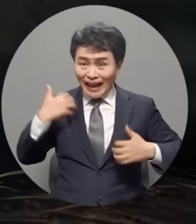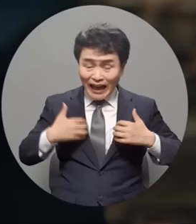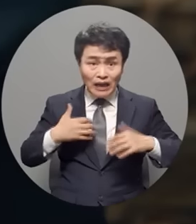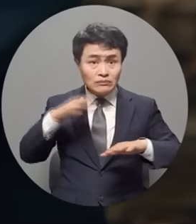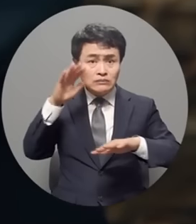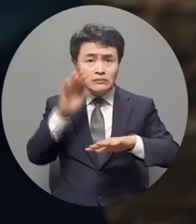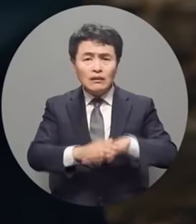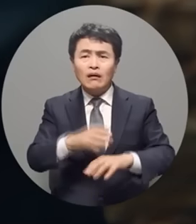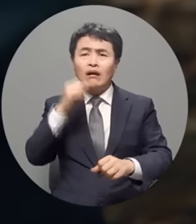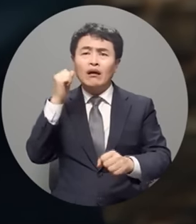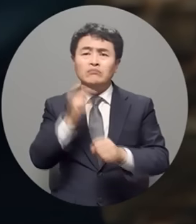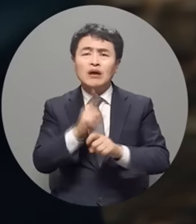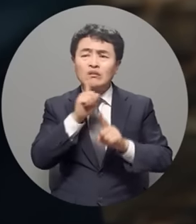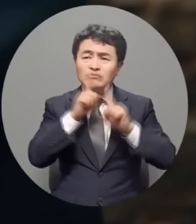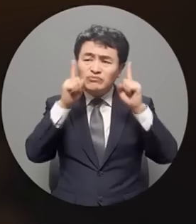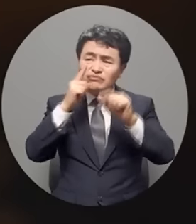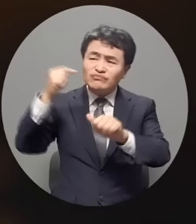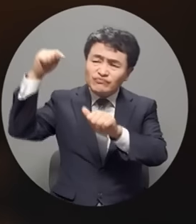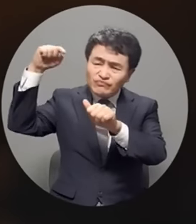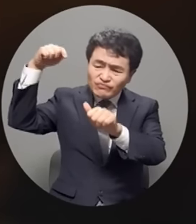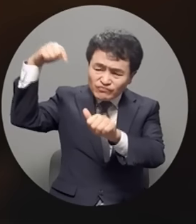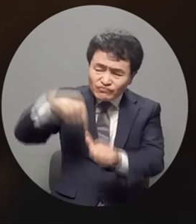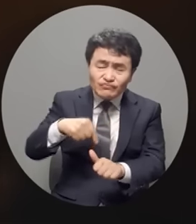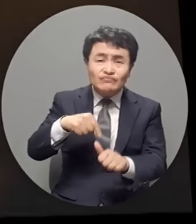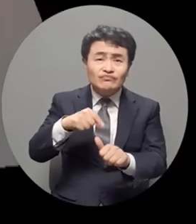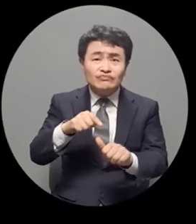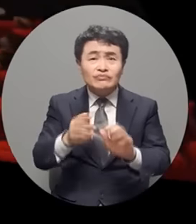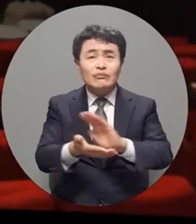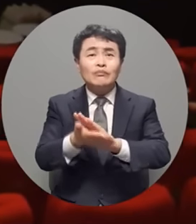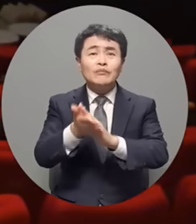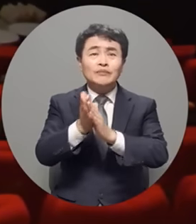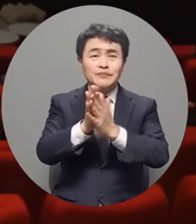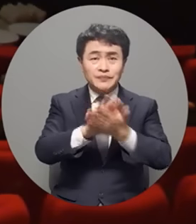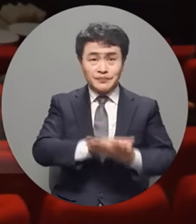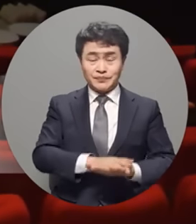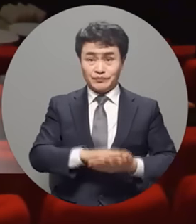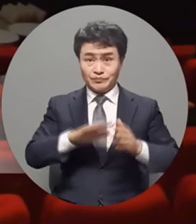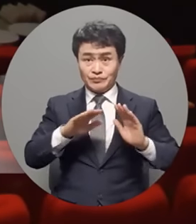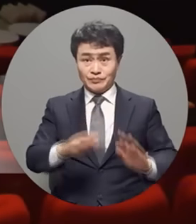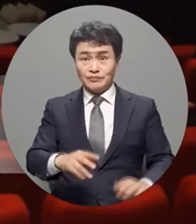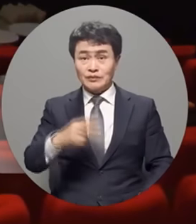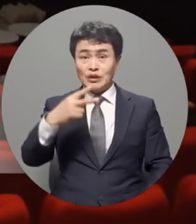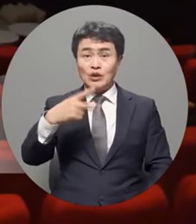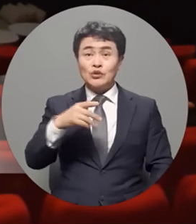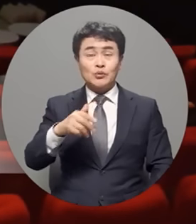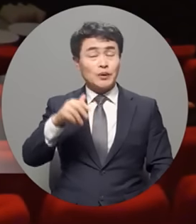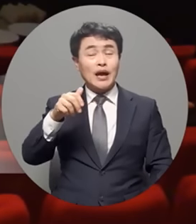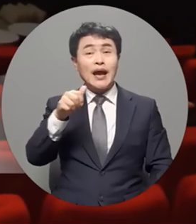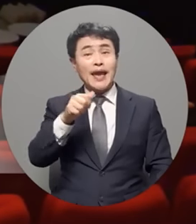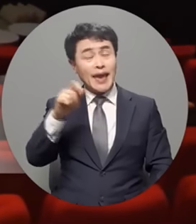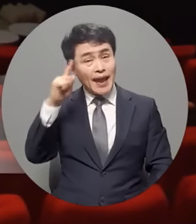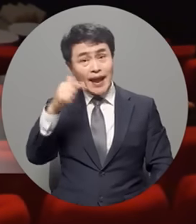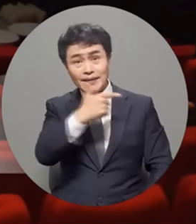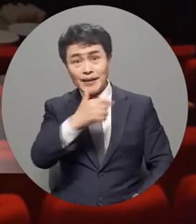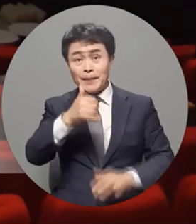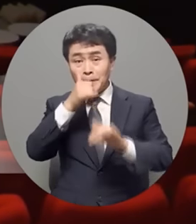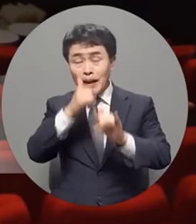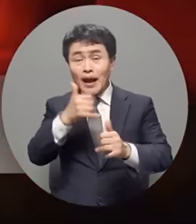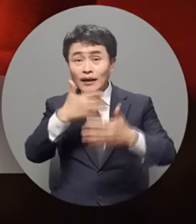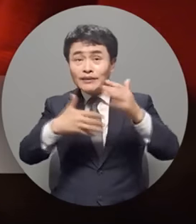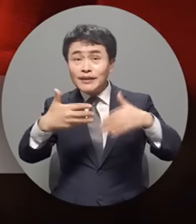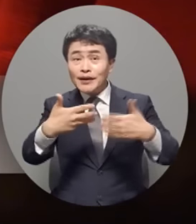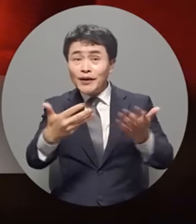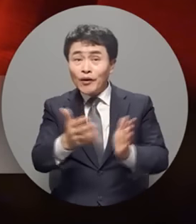농가는 이내 저주 내린 지옥으로 변하고 맙니다. 두바이 AI 영화제에서 대상을 탄 작품인데